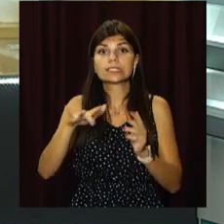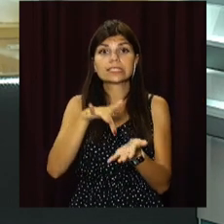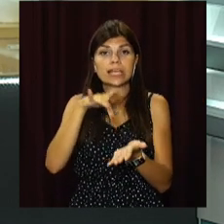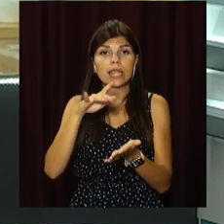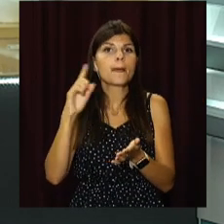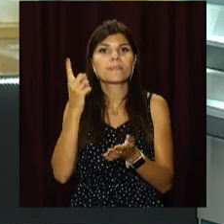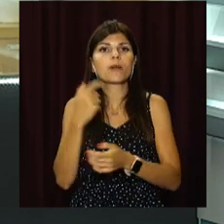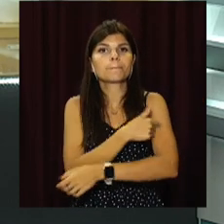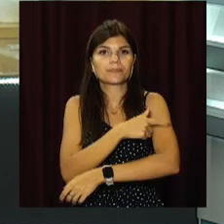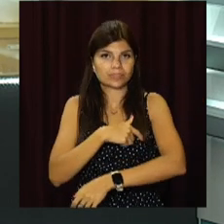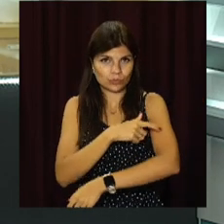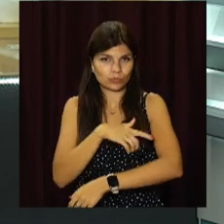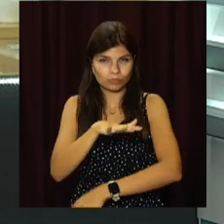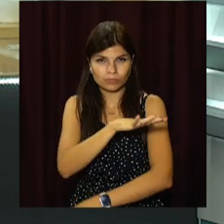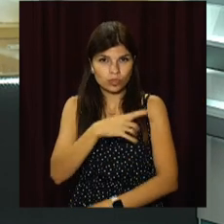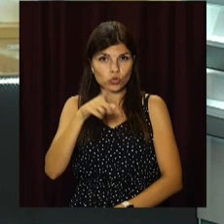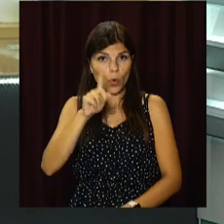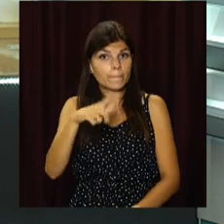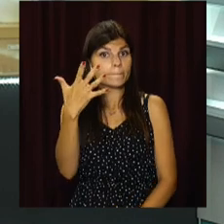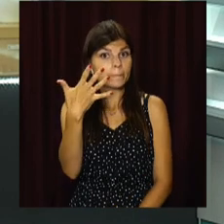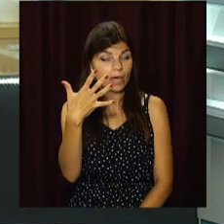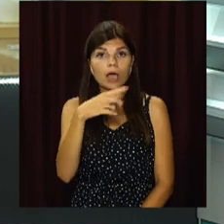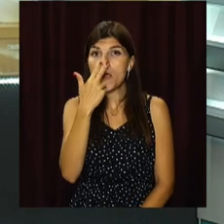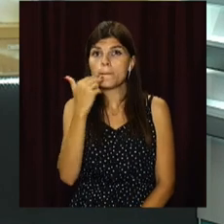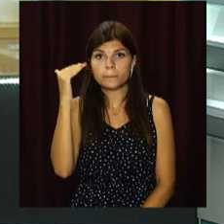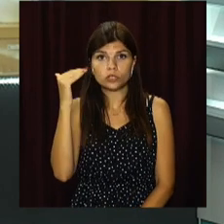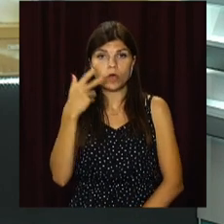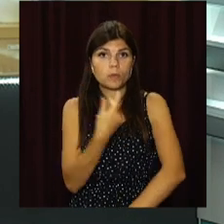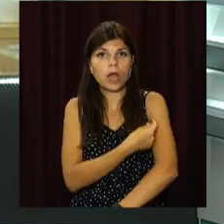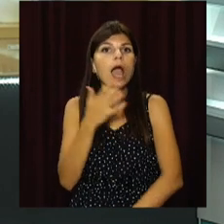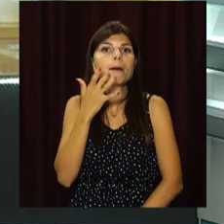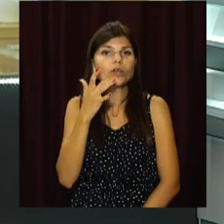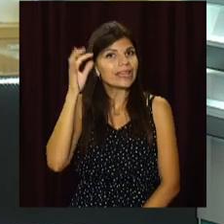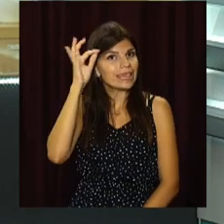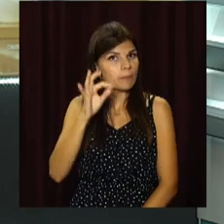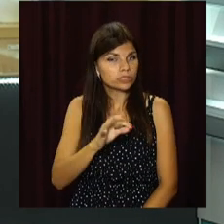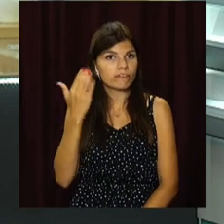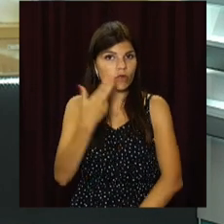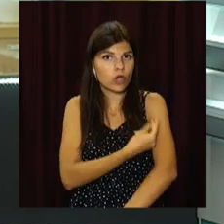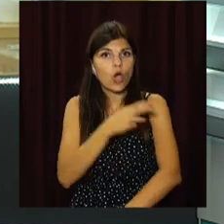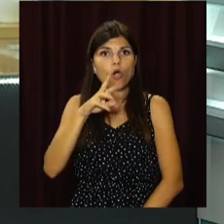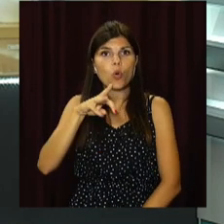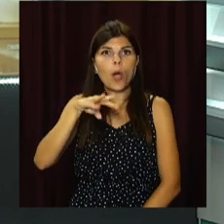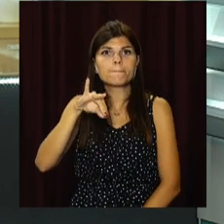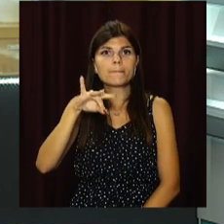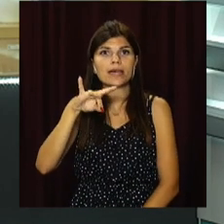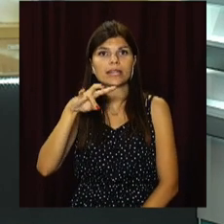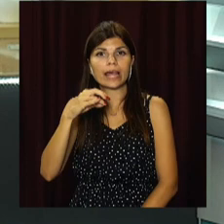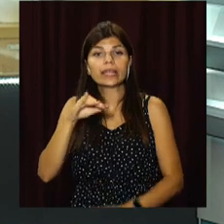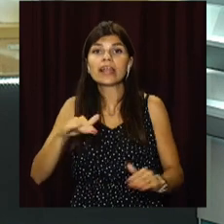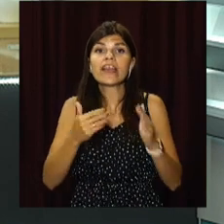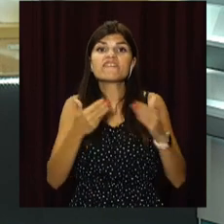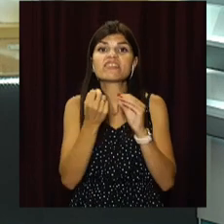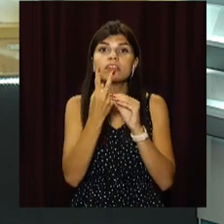центрі первинної медико-санітарної допомоги номер 5 підлітків імунізують американо-німецьким препаратом Комірнеті. Дітей від